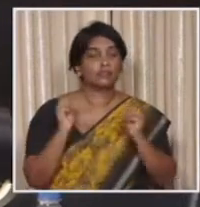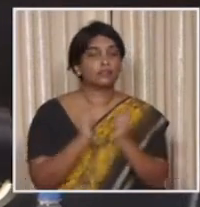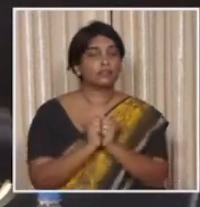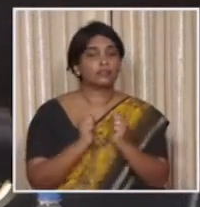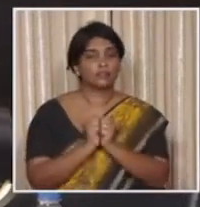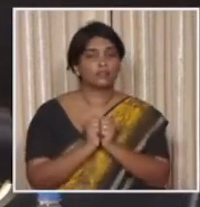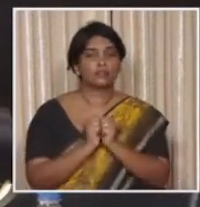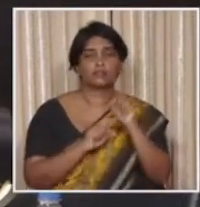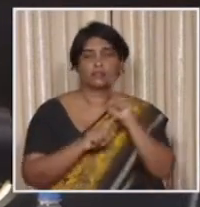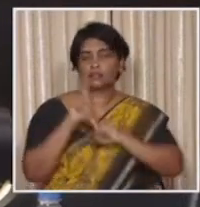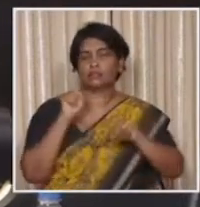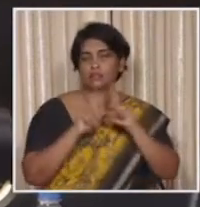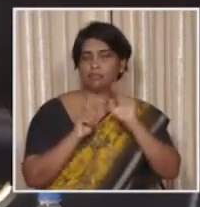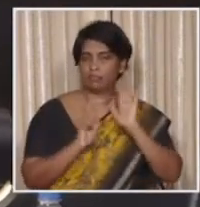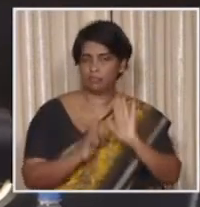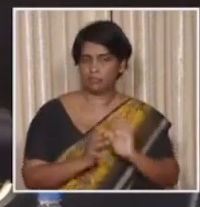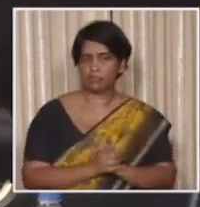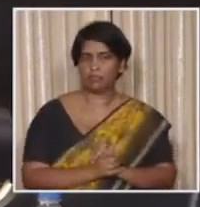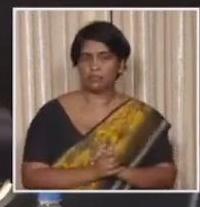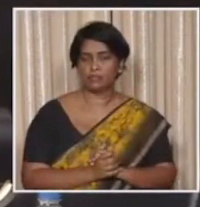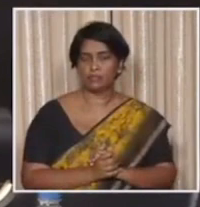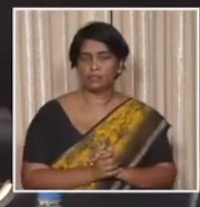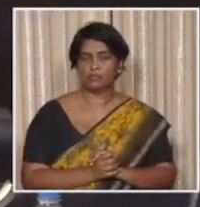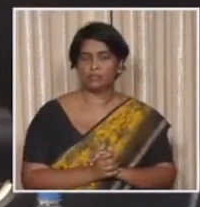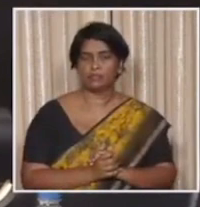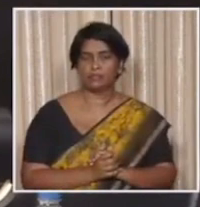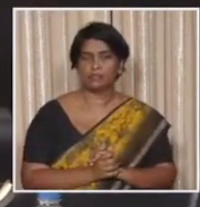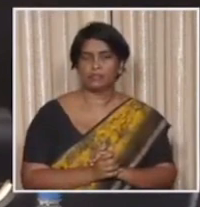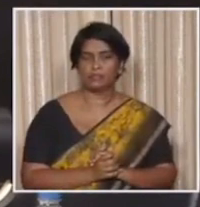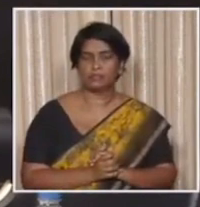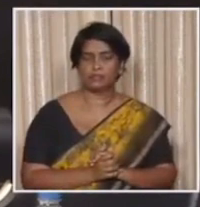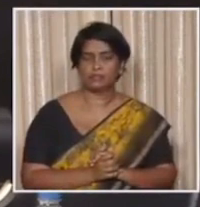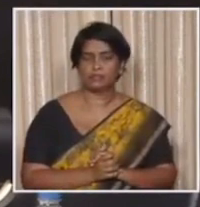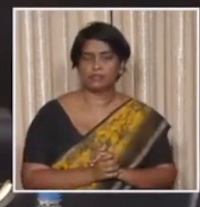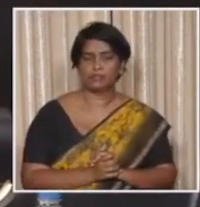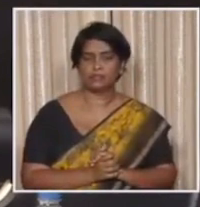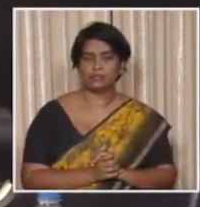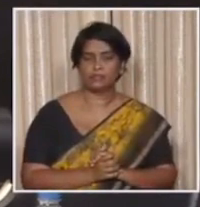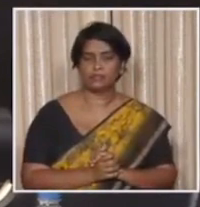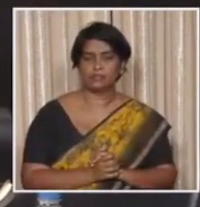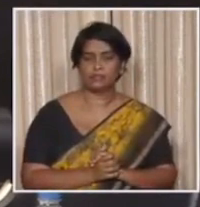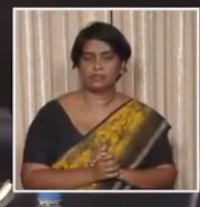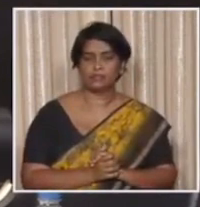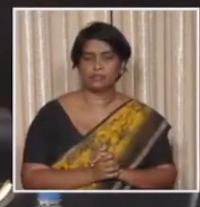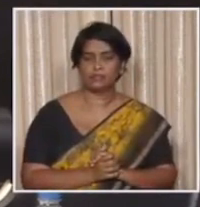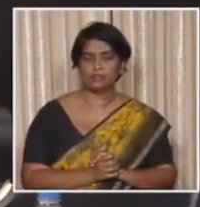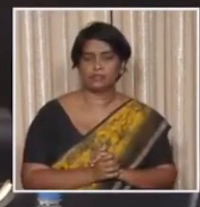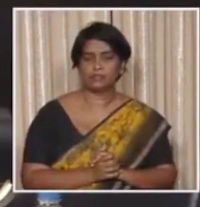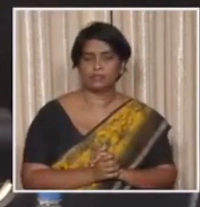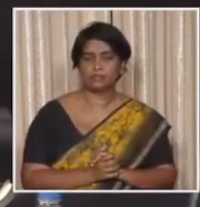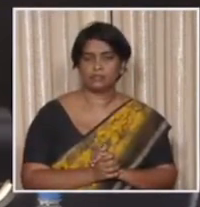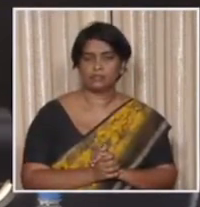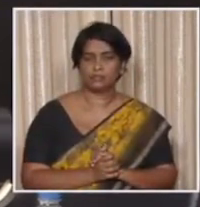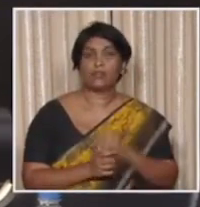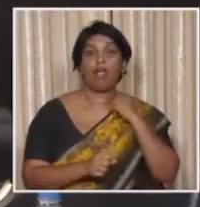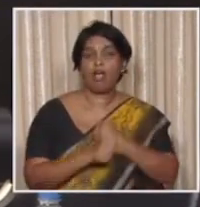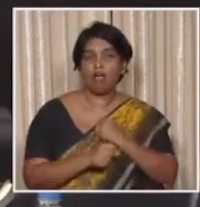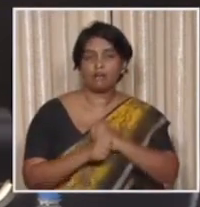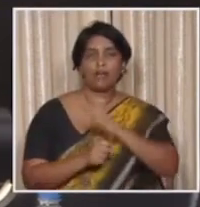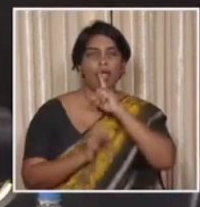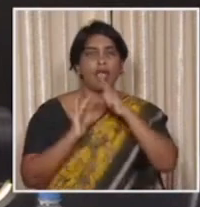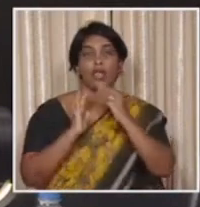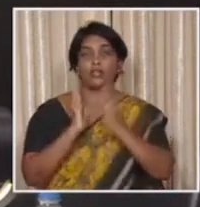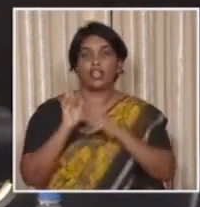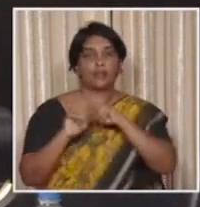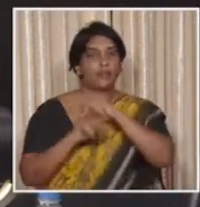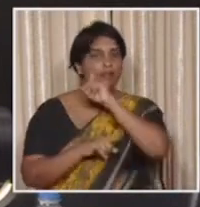සම්බන්ධයෙන් සාකච්ඡා කරන්න සිද්ධ වෙනවා. හරි, හැබැයි මේක මේ අන්ඩර්ටේකින් ඇදලා තියෙන්නේ ආණ්ඩුව IMF